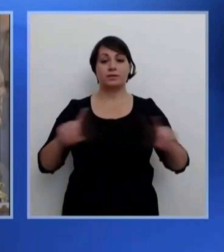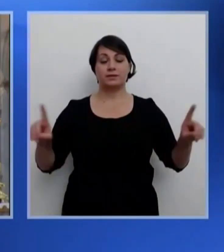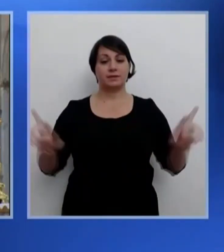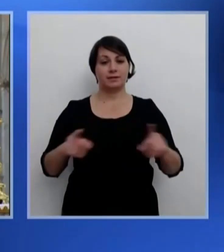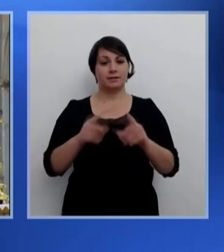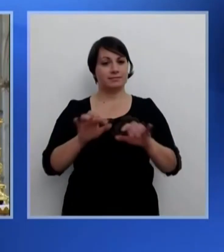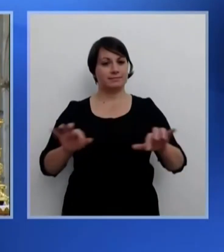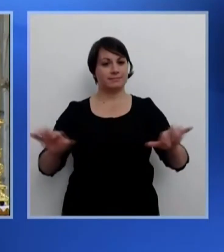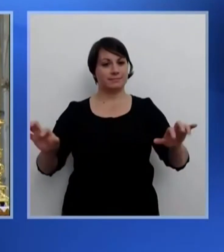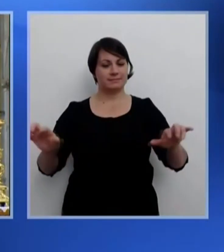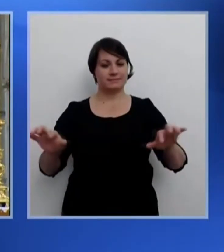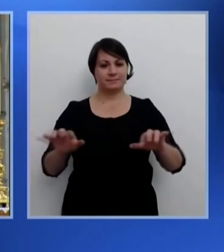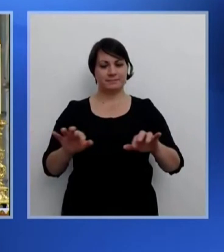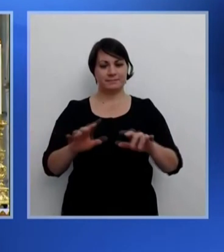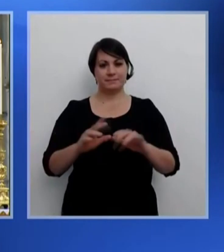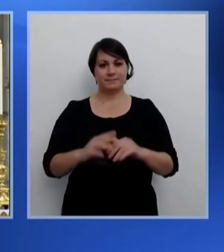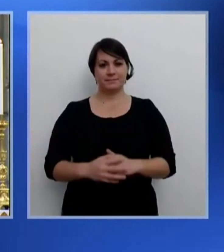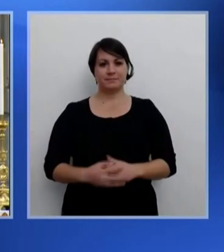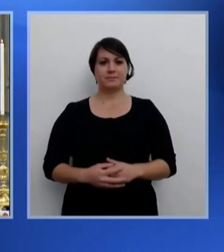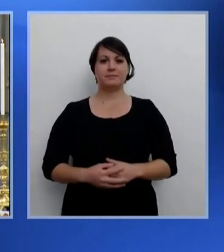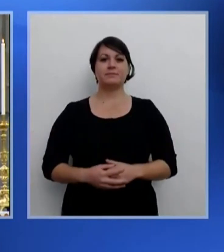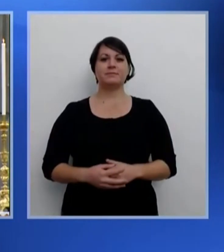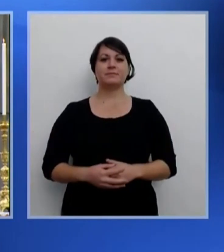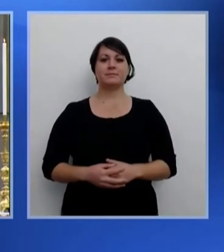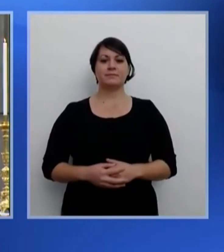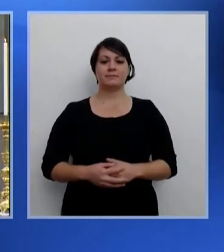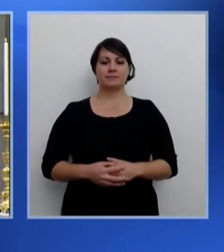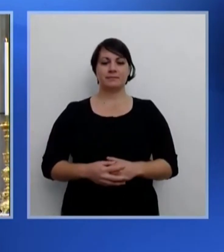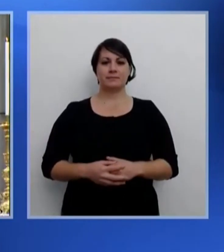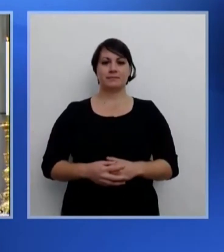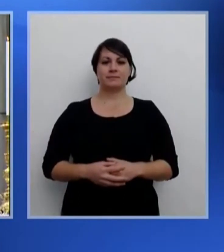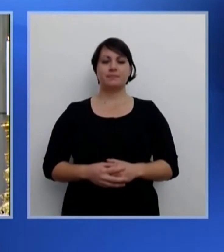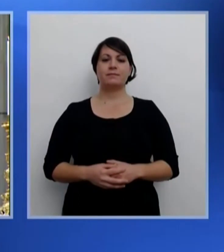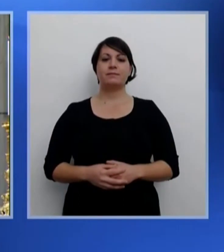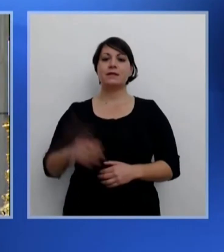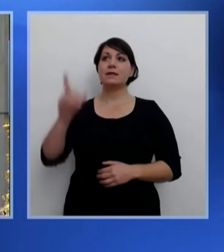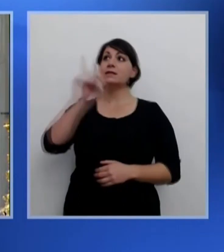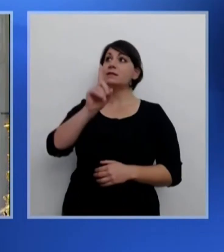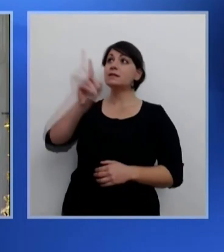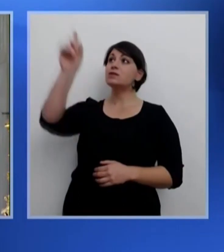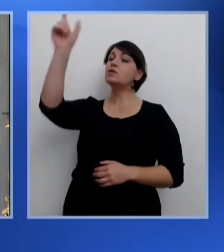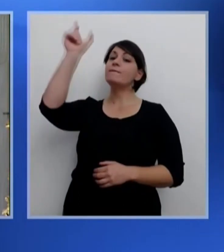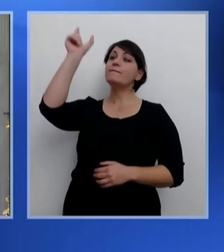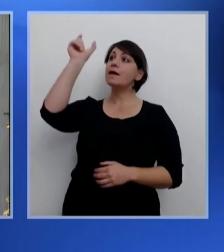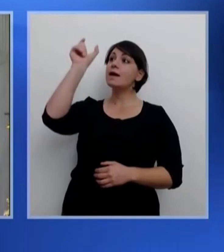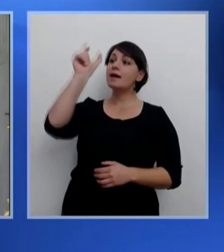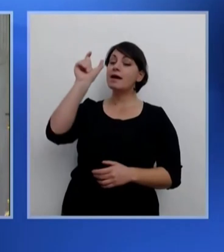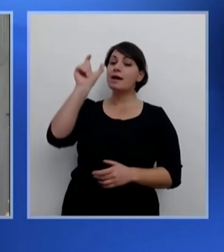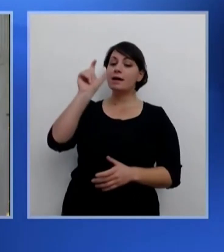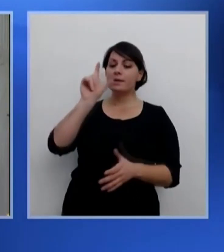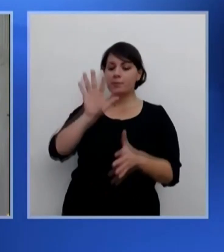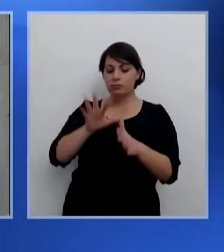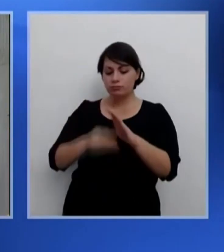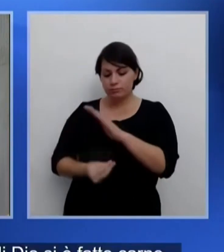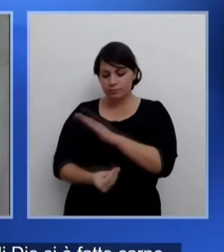radici solidi ha detto il sindaco Giuseppe mecca che costituiscono il comune denominatore tra devoti che oltre i confini della nostra città